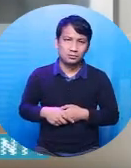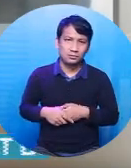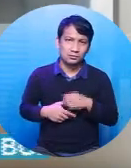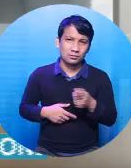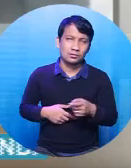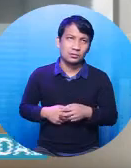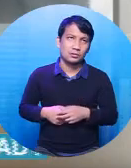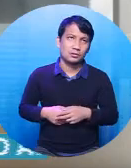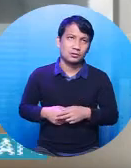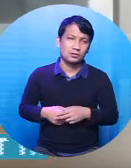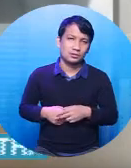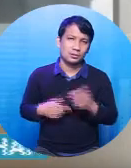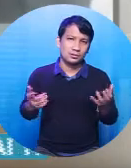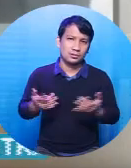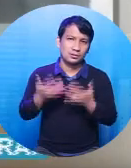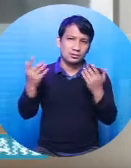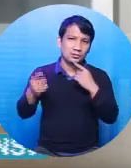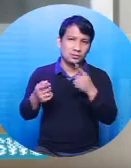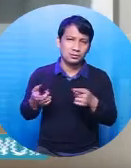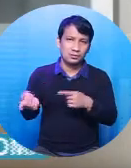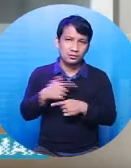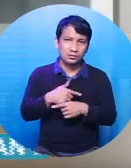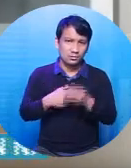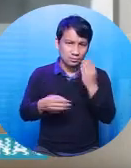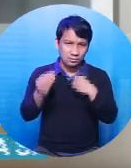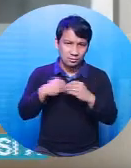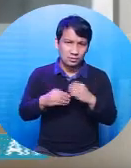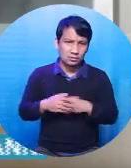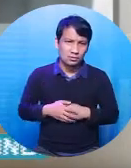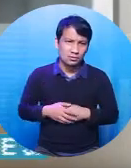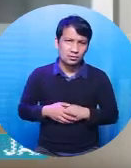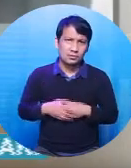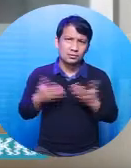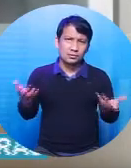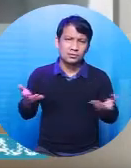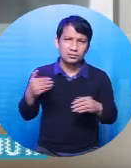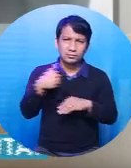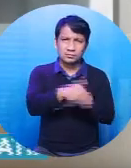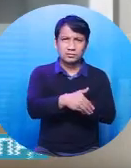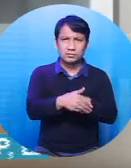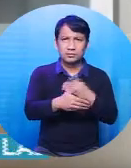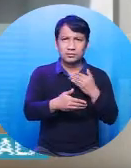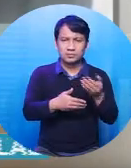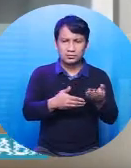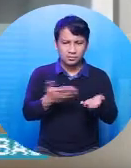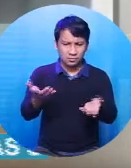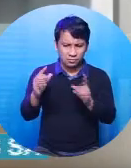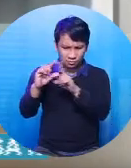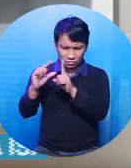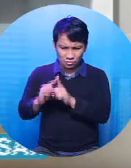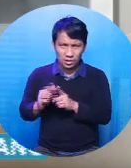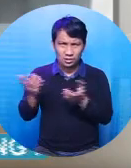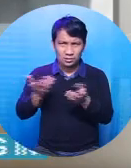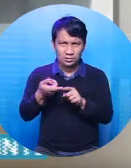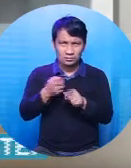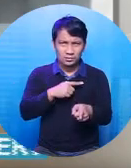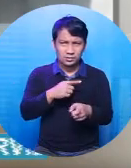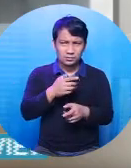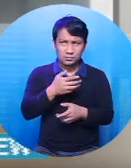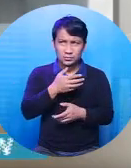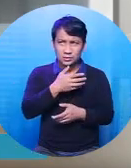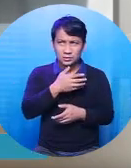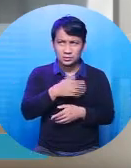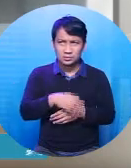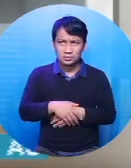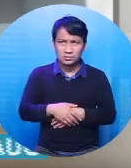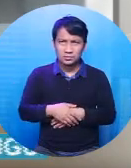bigas, sandali lang, ma'am. Nagdala po sila ng pagkain. Ma'am Eileen, saan ka nakakuha ng ganun pananalita na galing sa masama kaya hindi ka